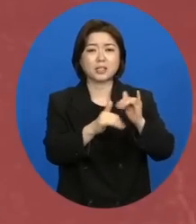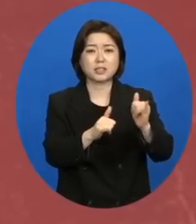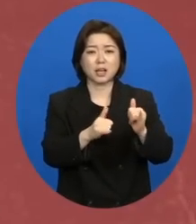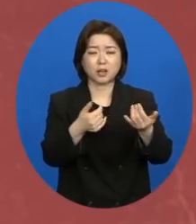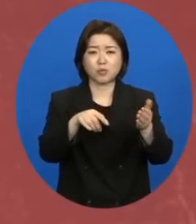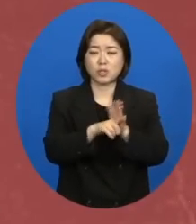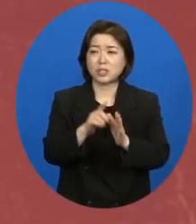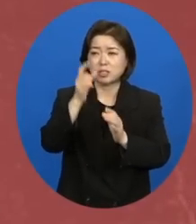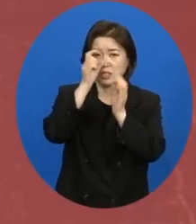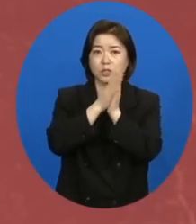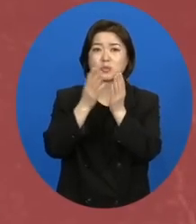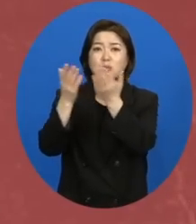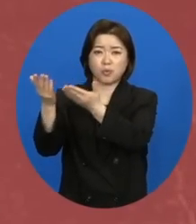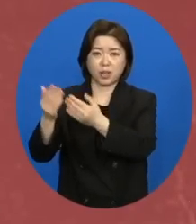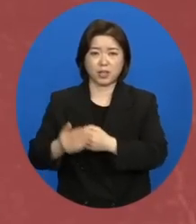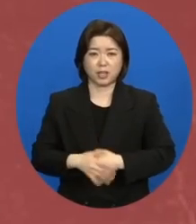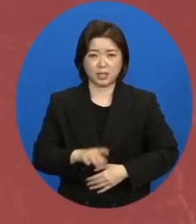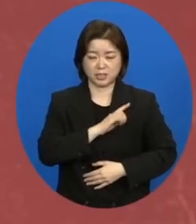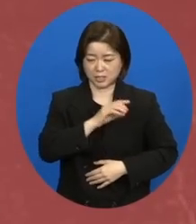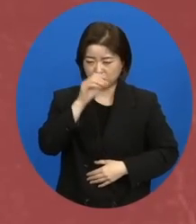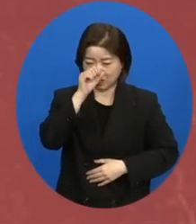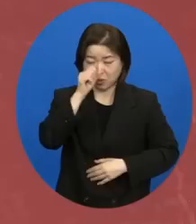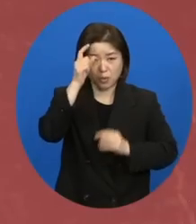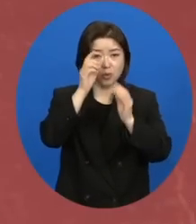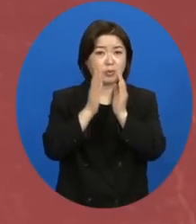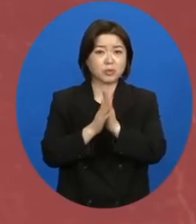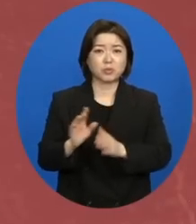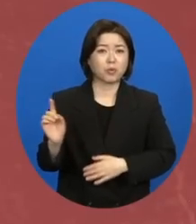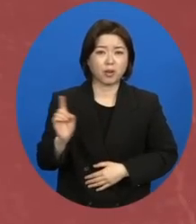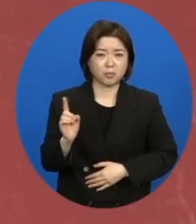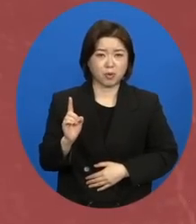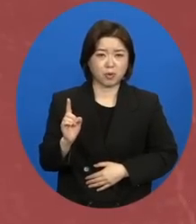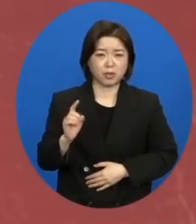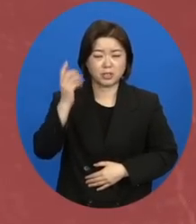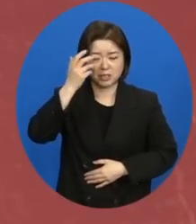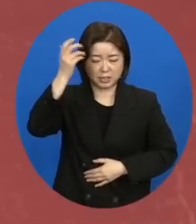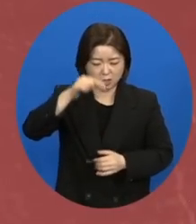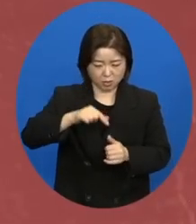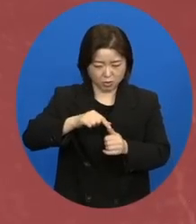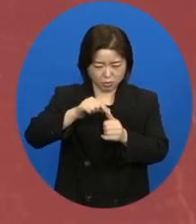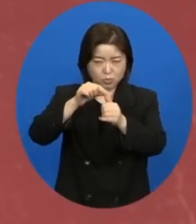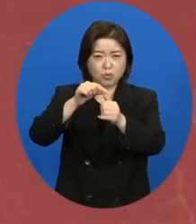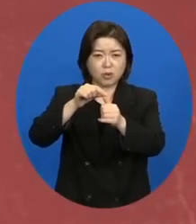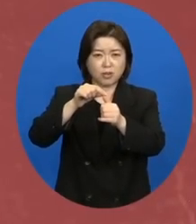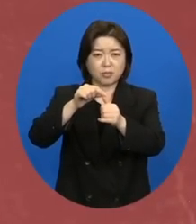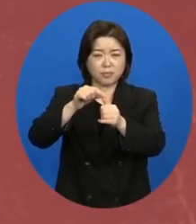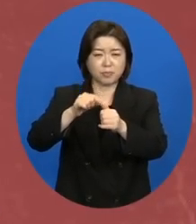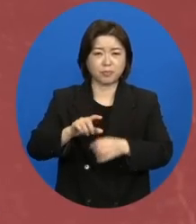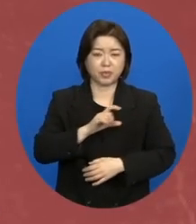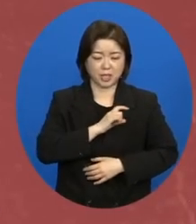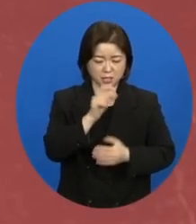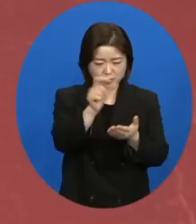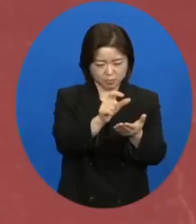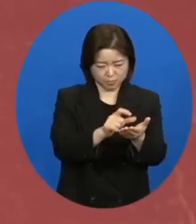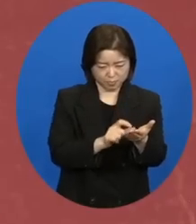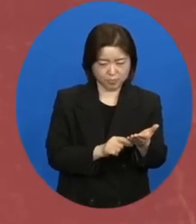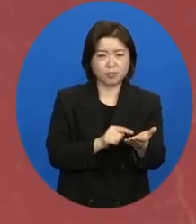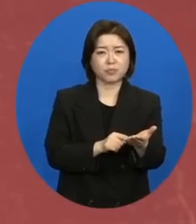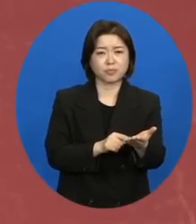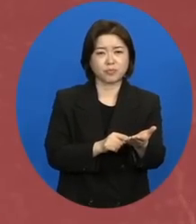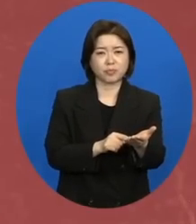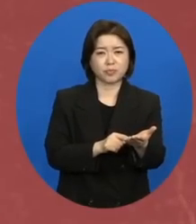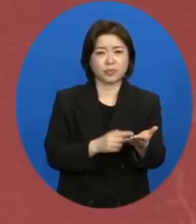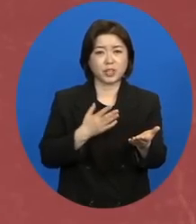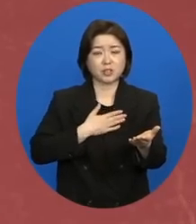기도하고. 제일 좋은 기도가 뭔지 아십니까? 영혼 구원인데, 영혼 구원의 이름을 적어놓고.